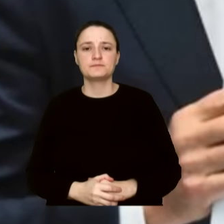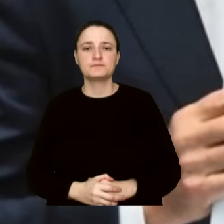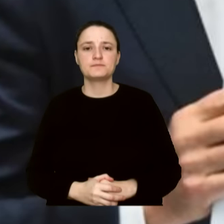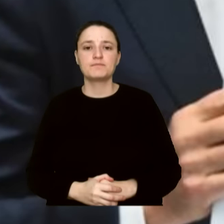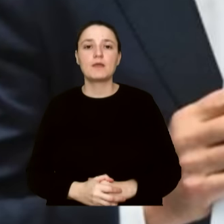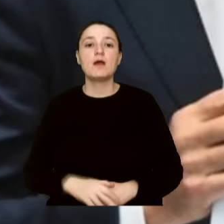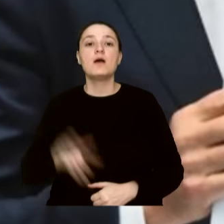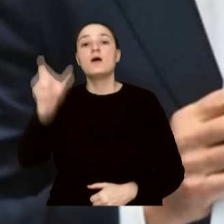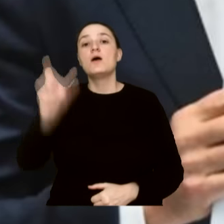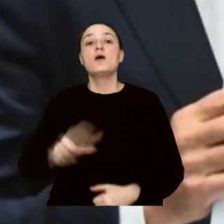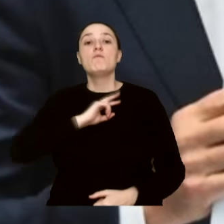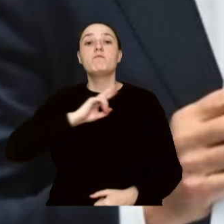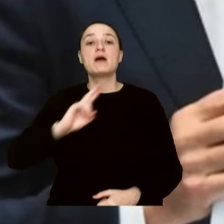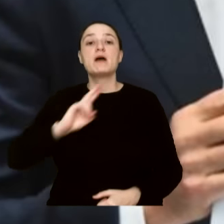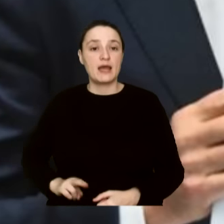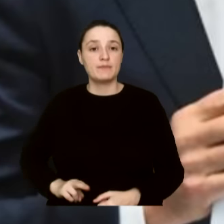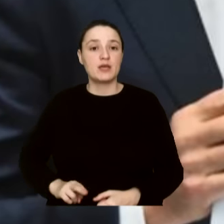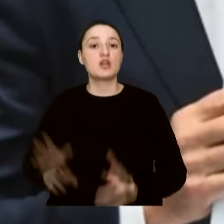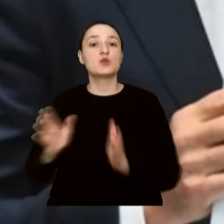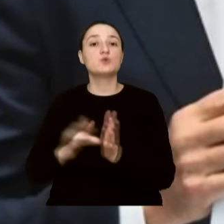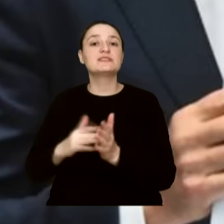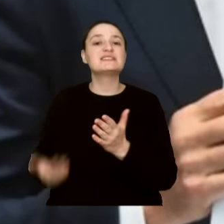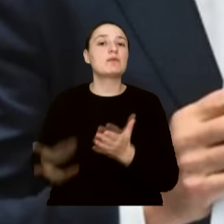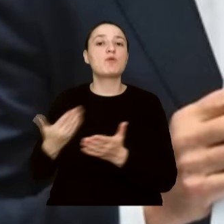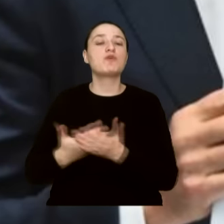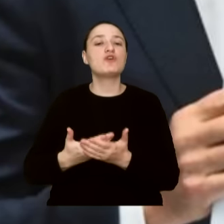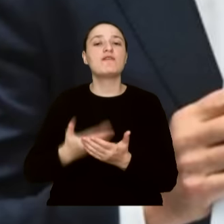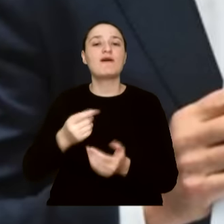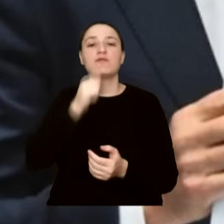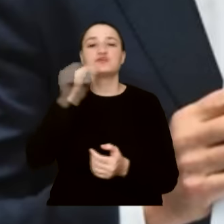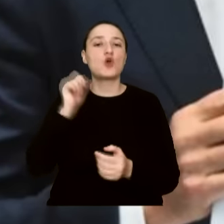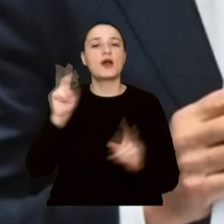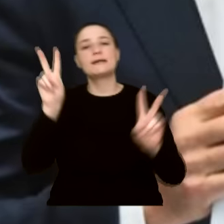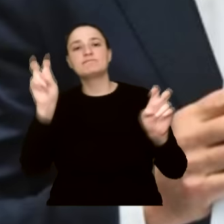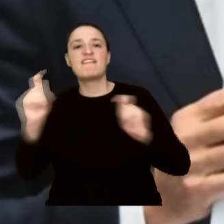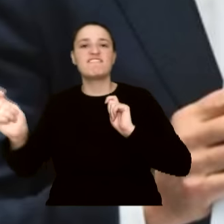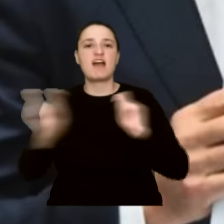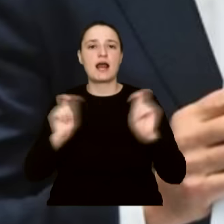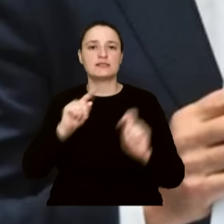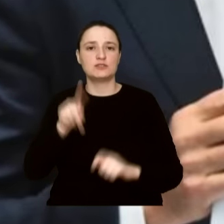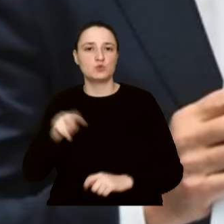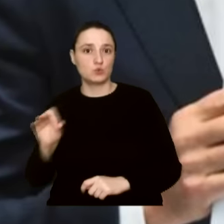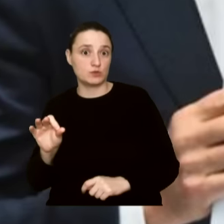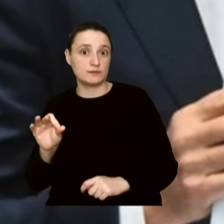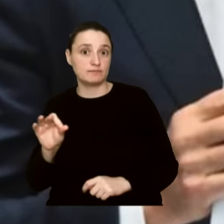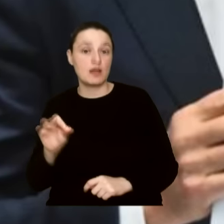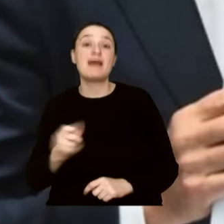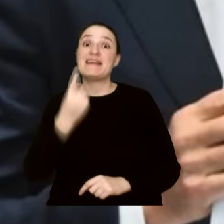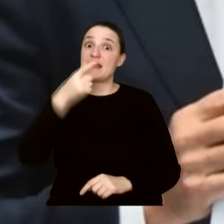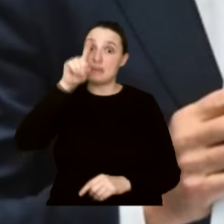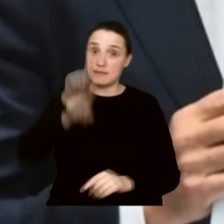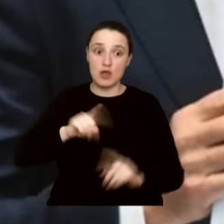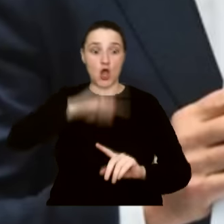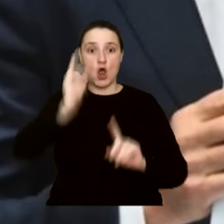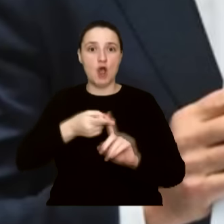Premier Donald Tusk zaproponował wczoraj wakacje od ZUS-u. Przedsiębiorcy będą mogli w jednym miesiącu roku nie